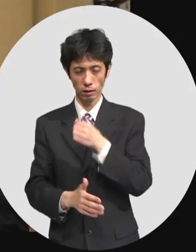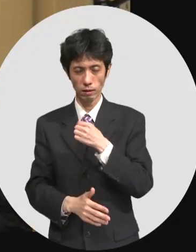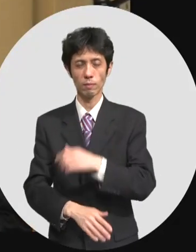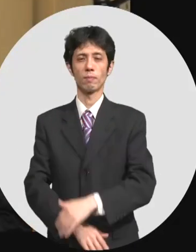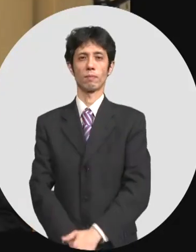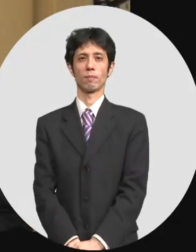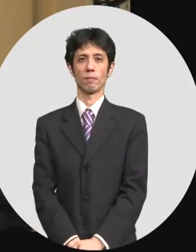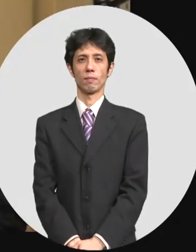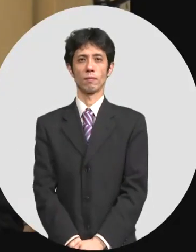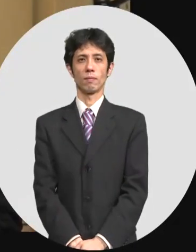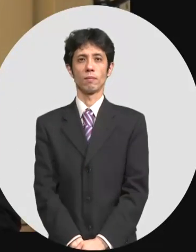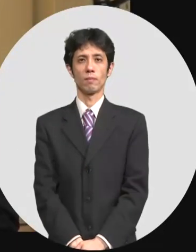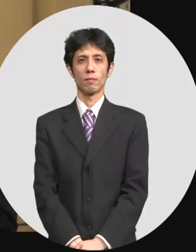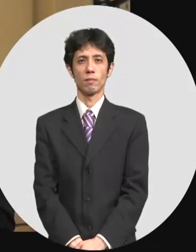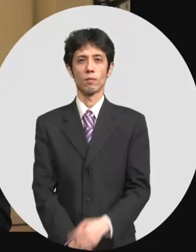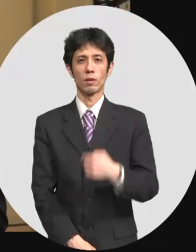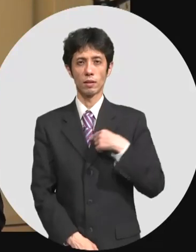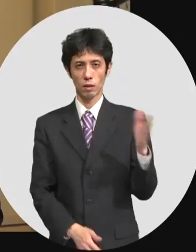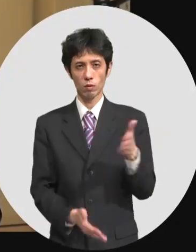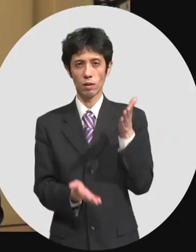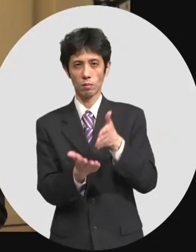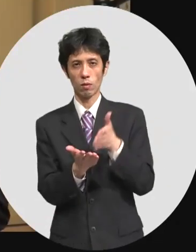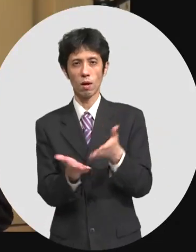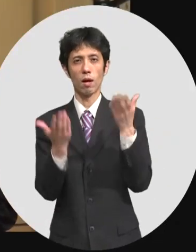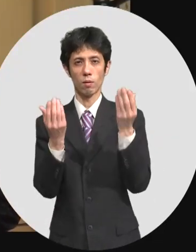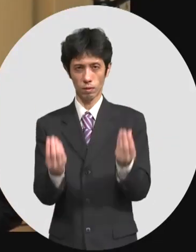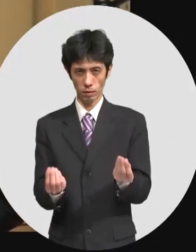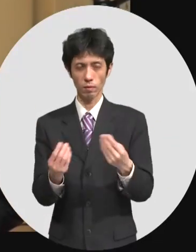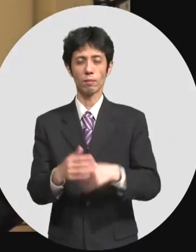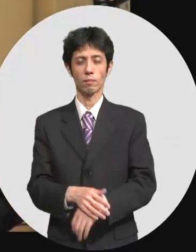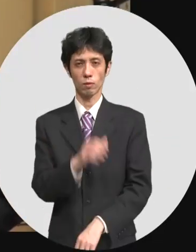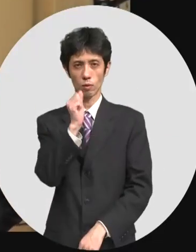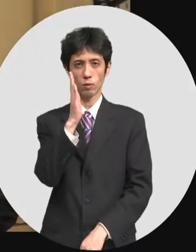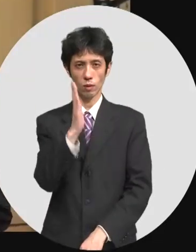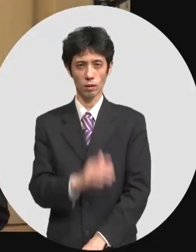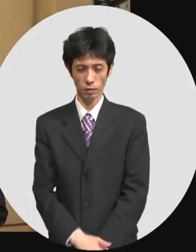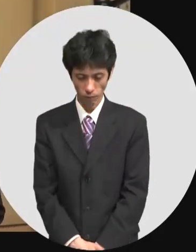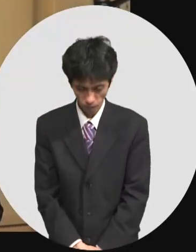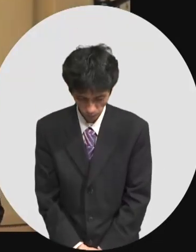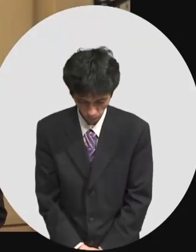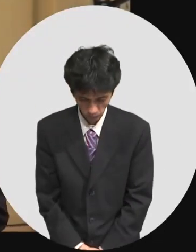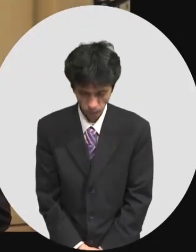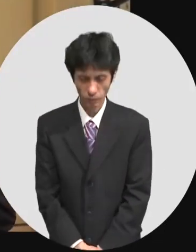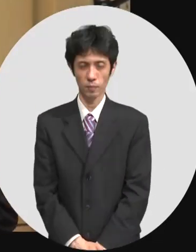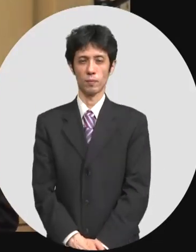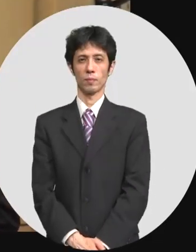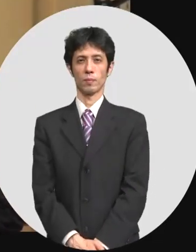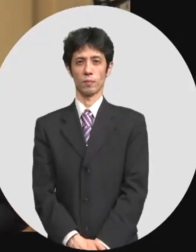っております。私からのご説明は以上でございます。どうかよろしくお願いいたします。